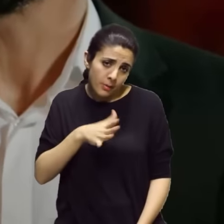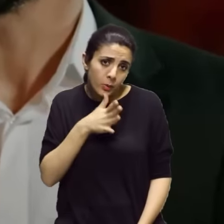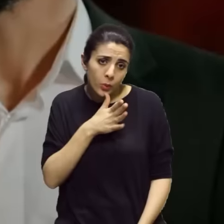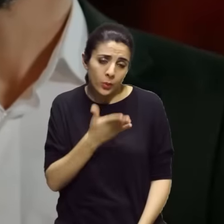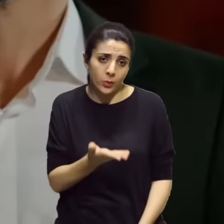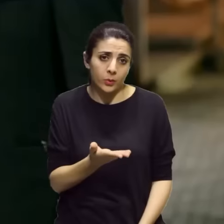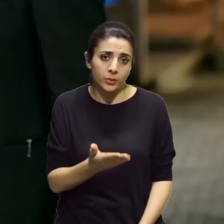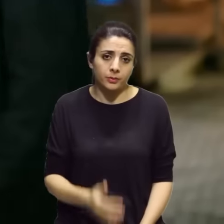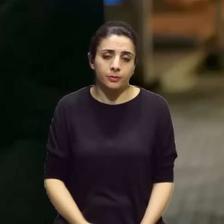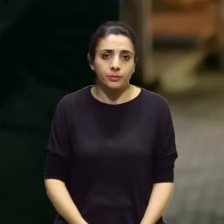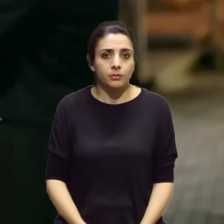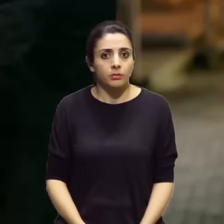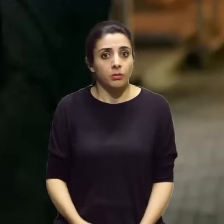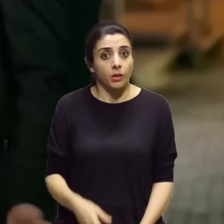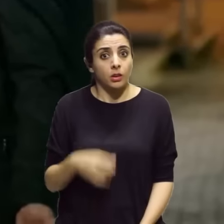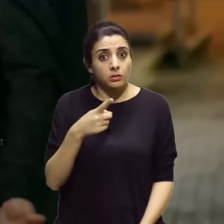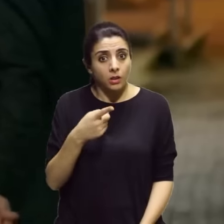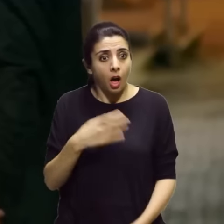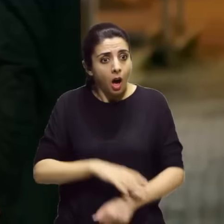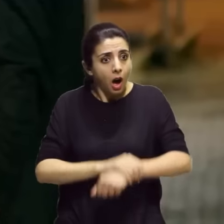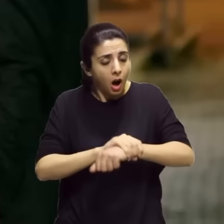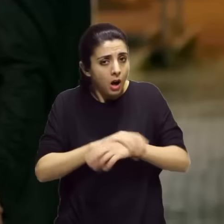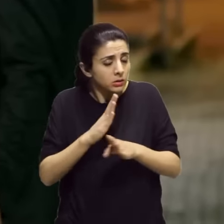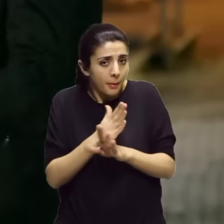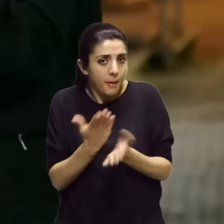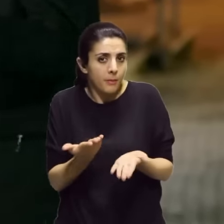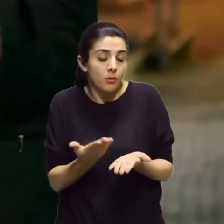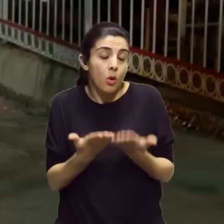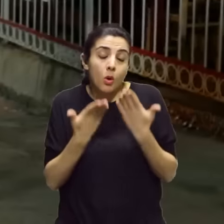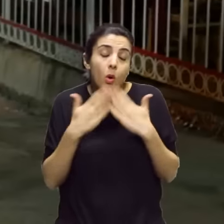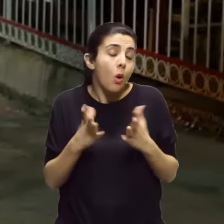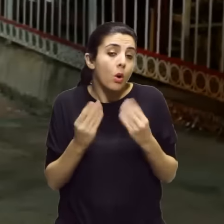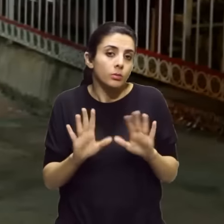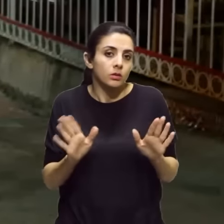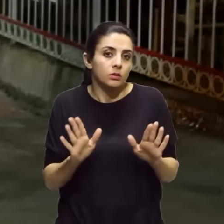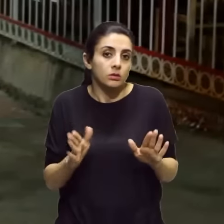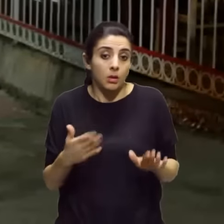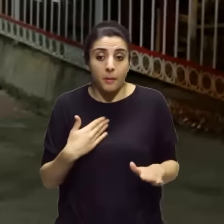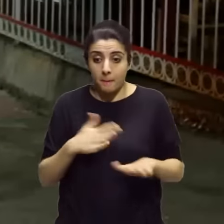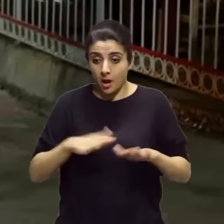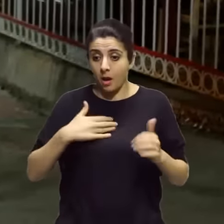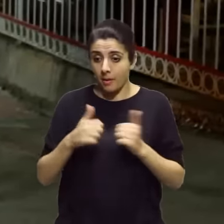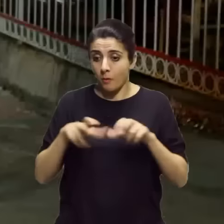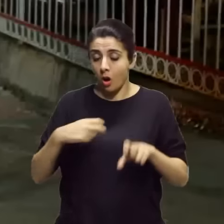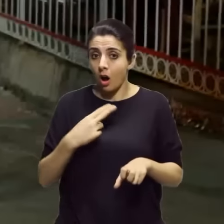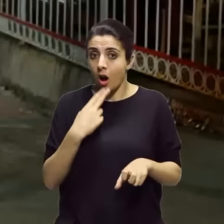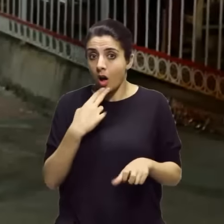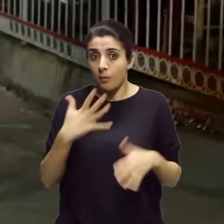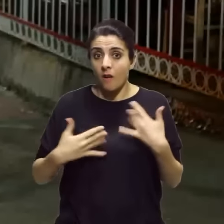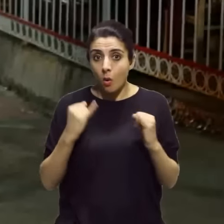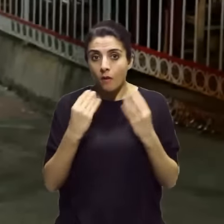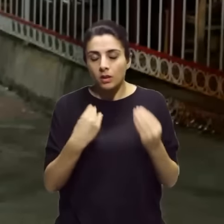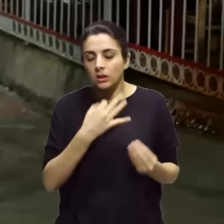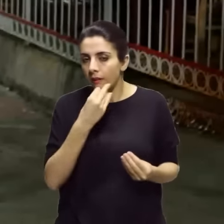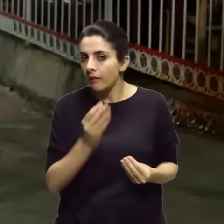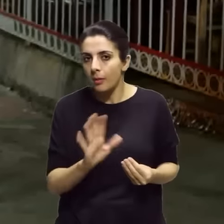ya. Ya senin bileğine sıkması ne demek ya? Yok öyle şey. Ben masamdaki hanıma öyle davranılmasına